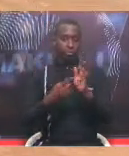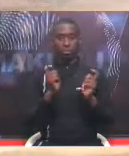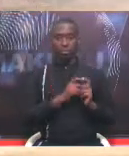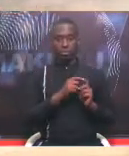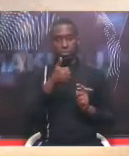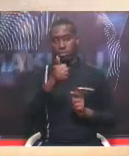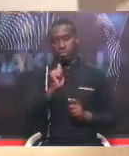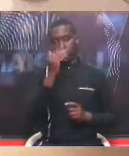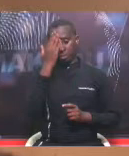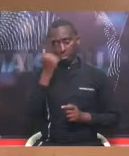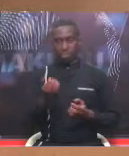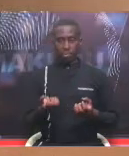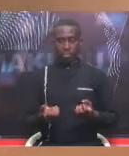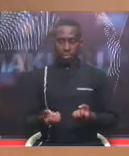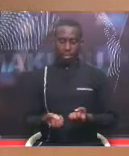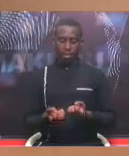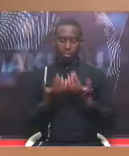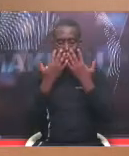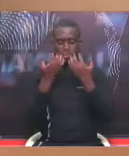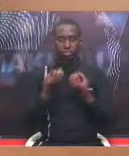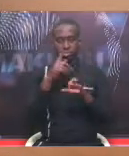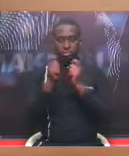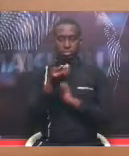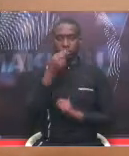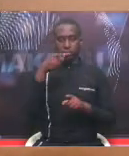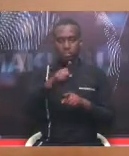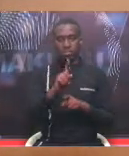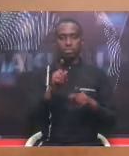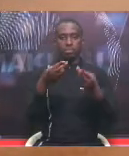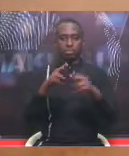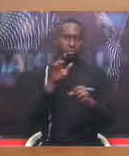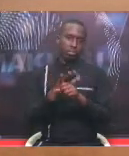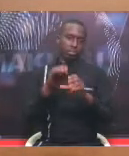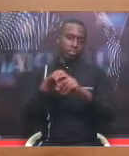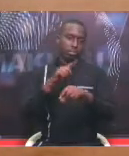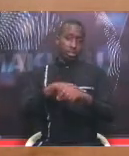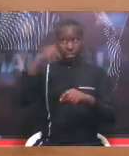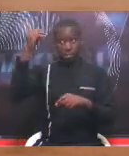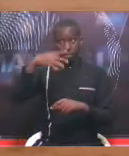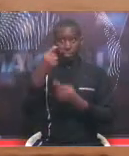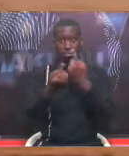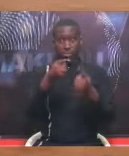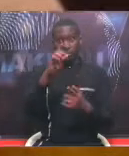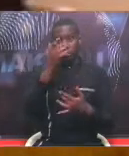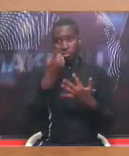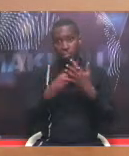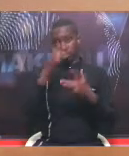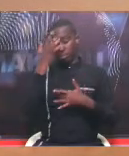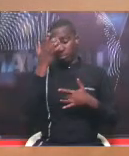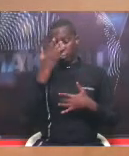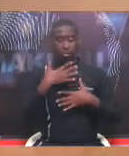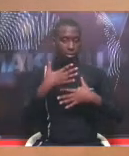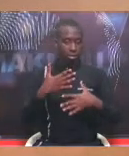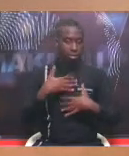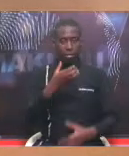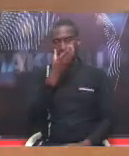ku bivumbi byarabaye bisa nk'ibiryo kuri bo. Ibi ngo biba cyane mu gihe cy'impeshyi. Muri bo hari abatangiye kurwara indwara z'ubuhumekero na